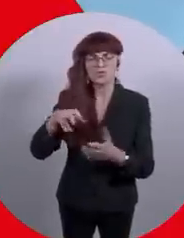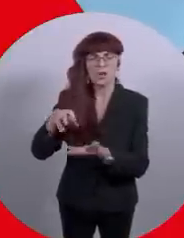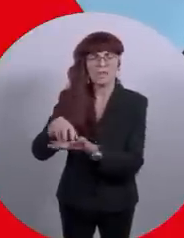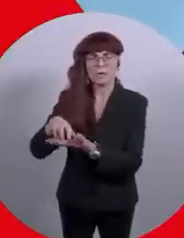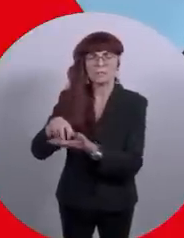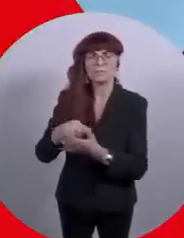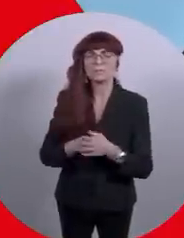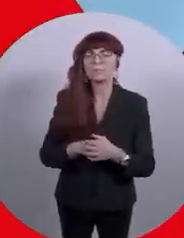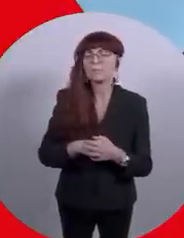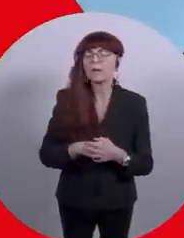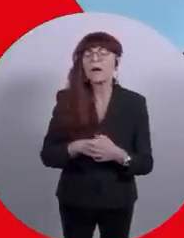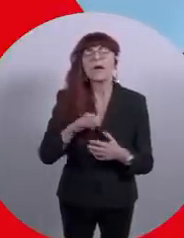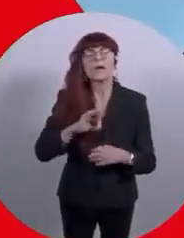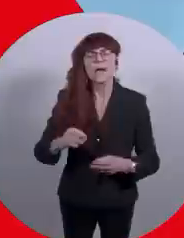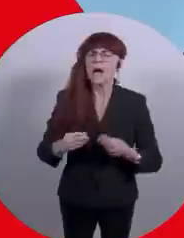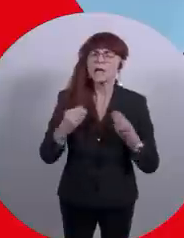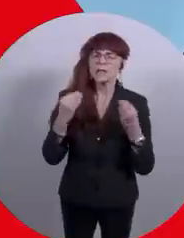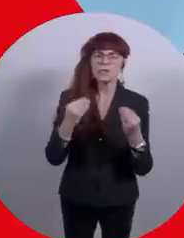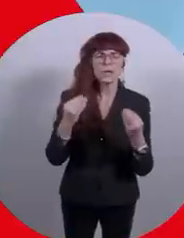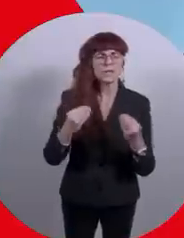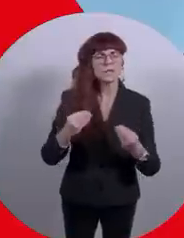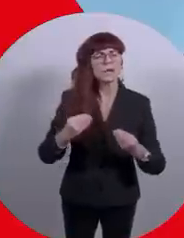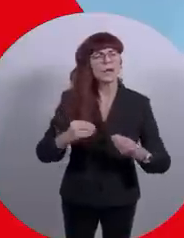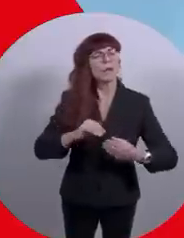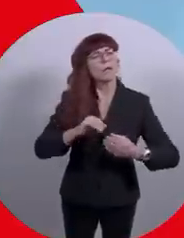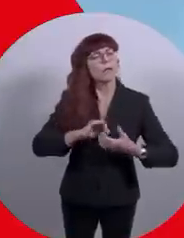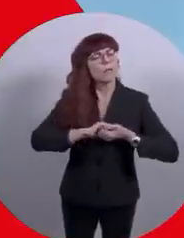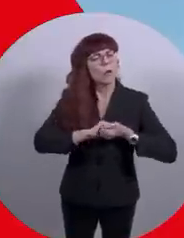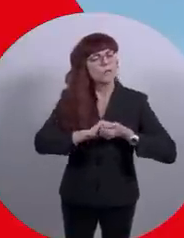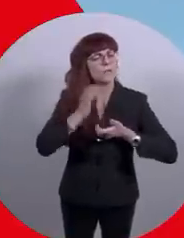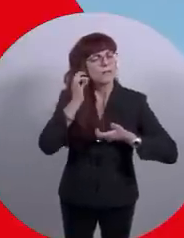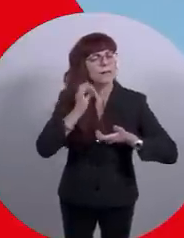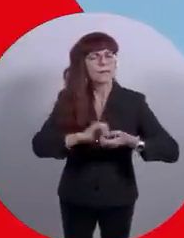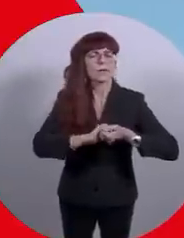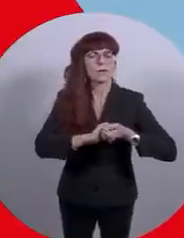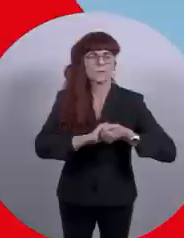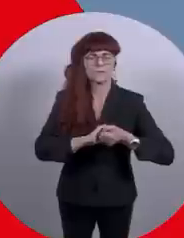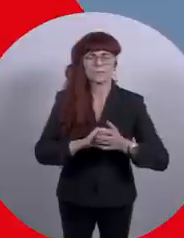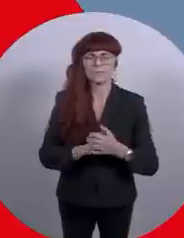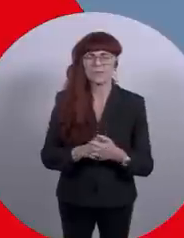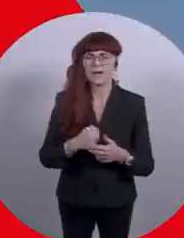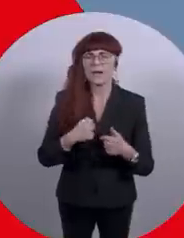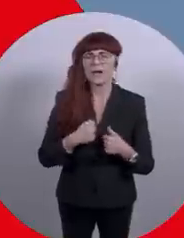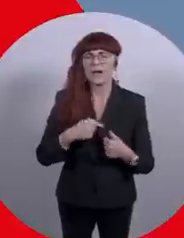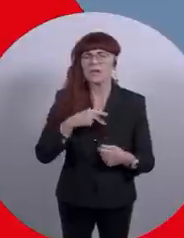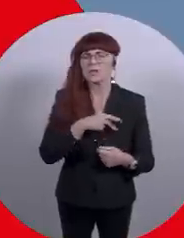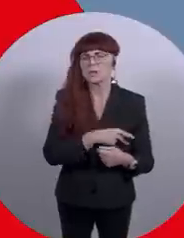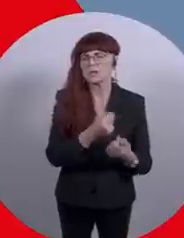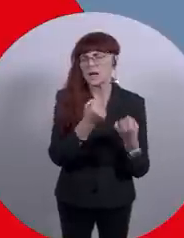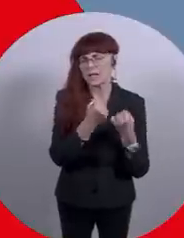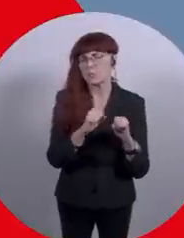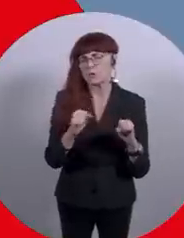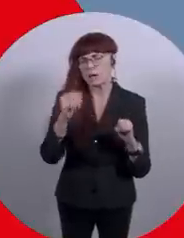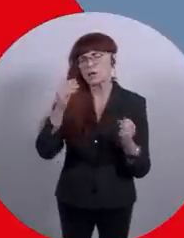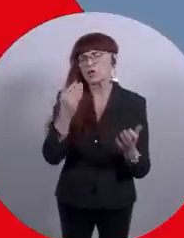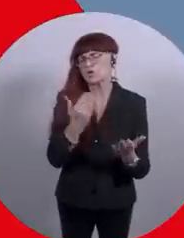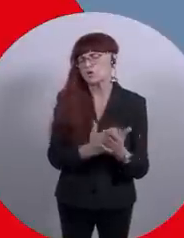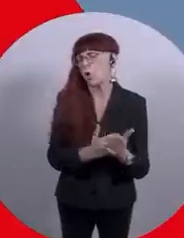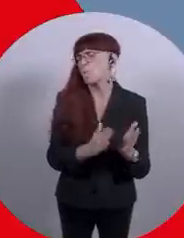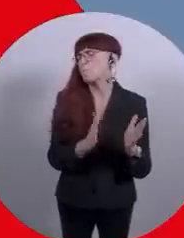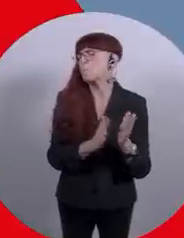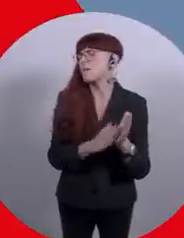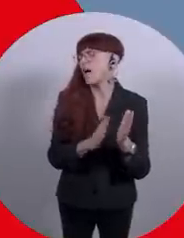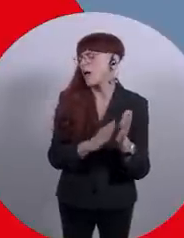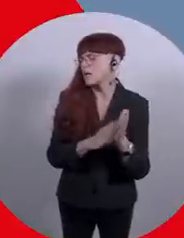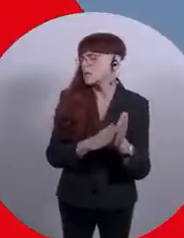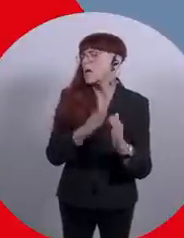ja geschätzte genossen und genossen ich glaube also Zeit Demokratie haben wir in den letzten Wochen bewiesen dass wir das können